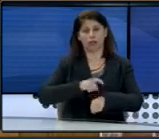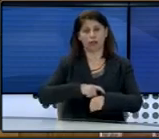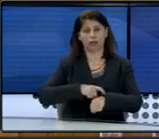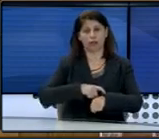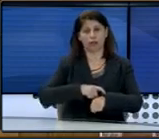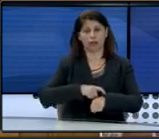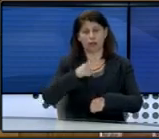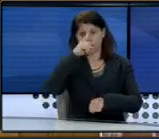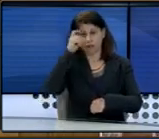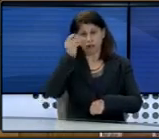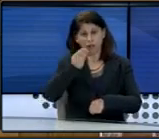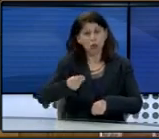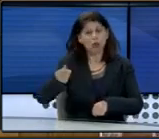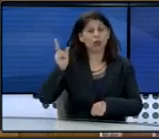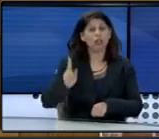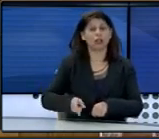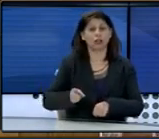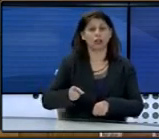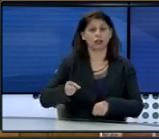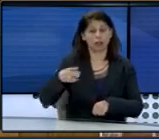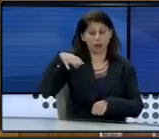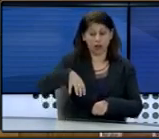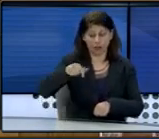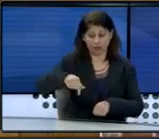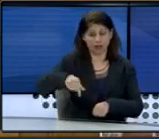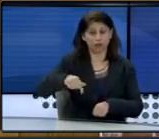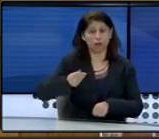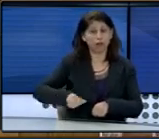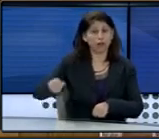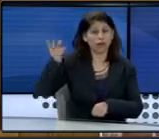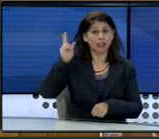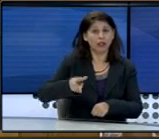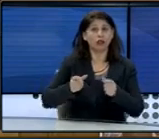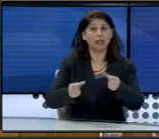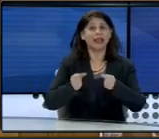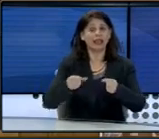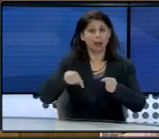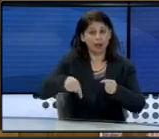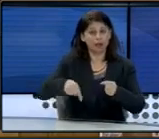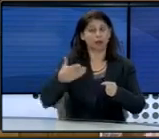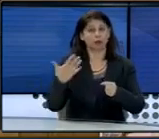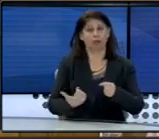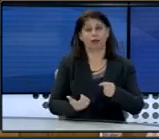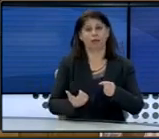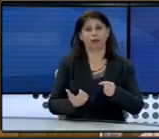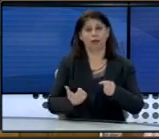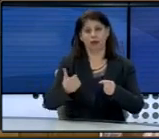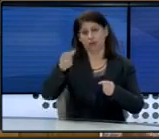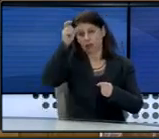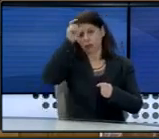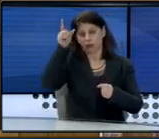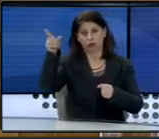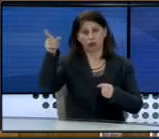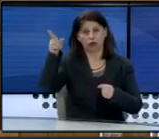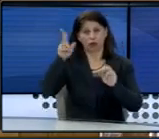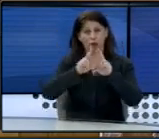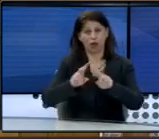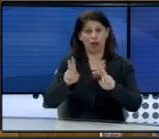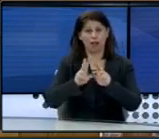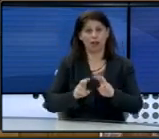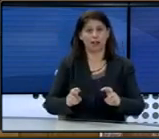ή πολύ χειρότερες συγκυρίες από τη σημερινή. Πολύ χειρότερες κρίσεις από αυτή που είχαμε με το τουρκικό